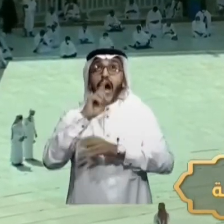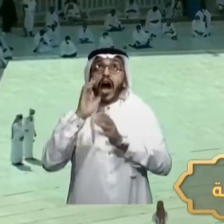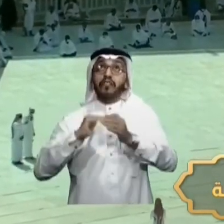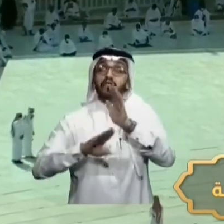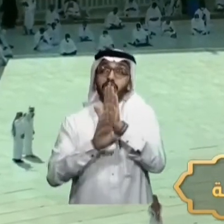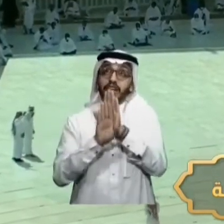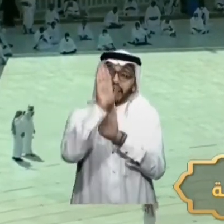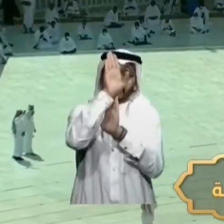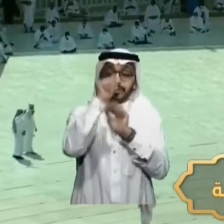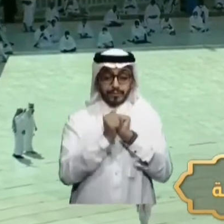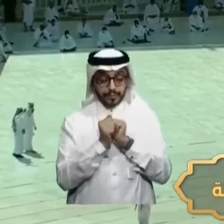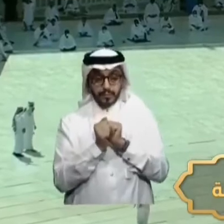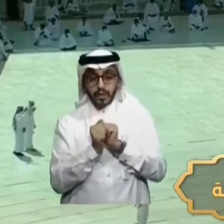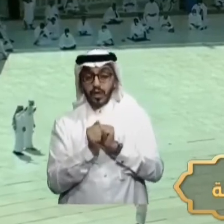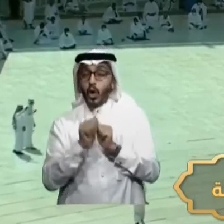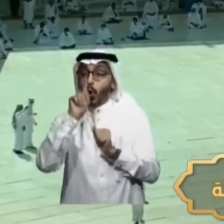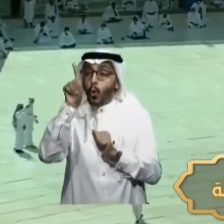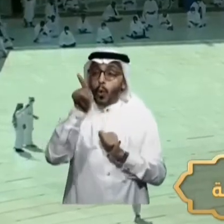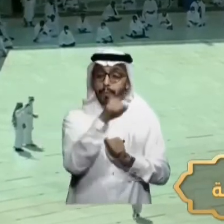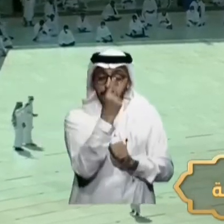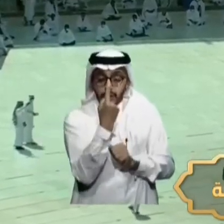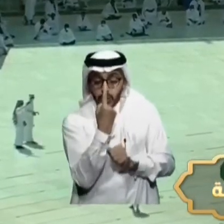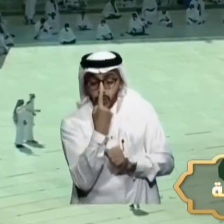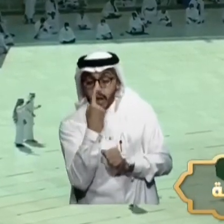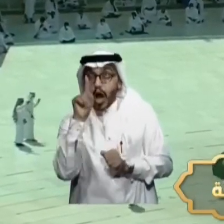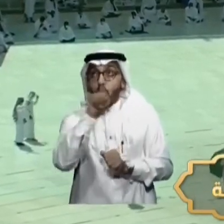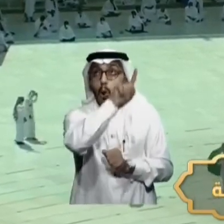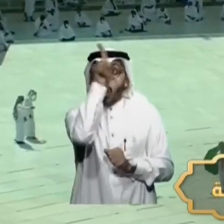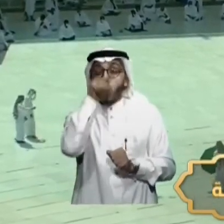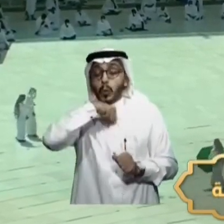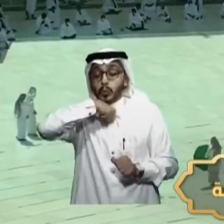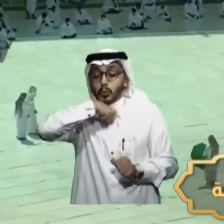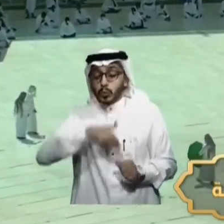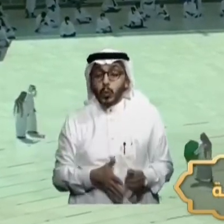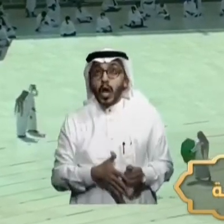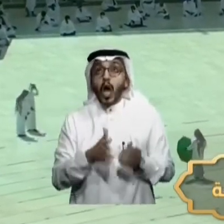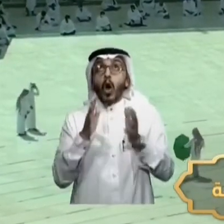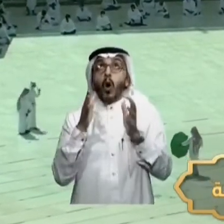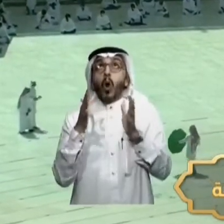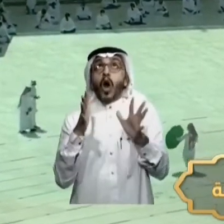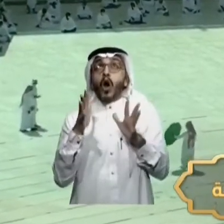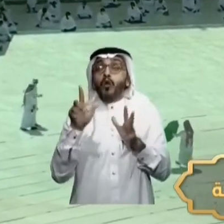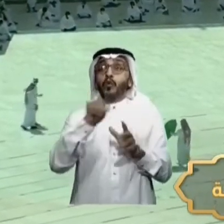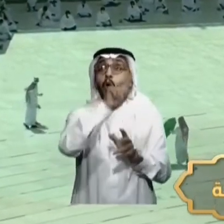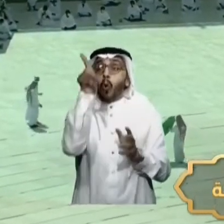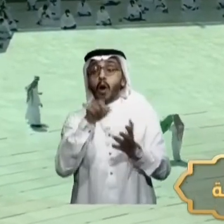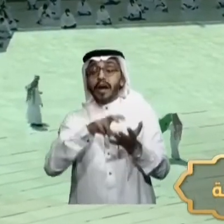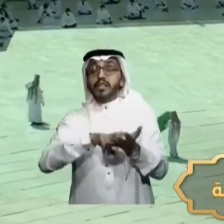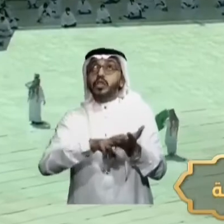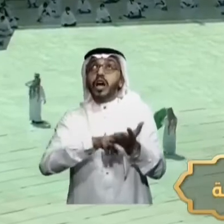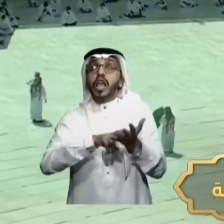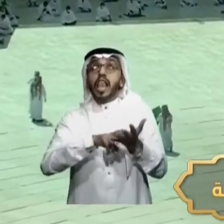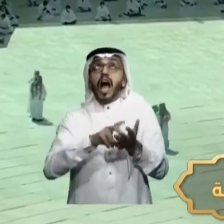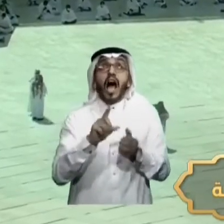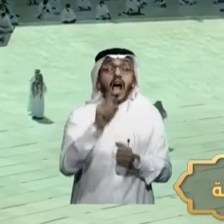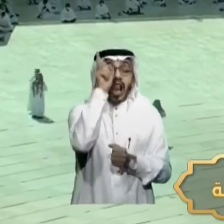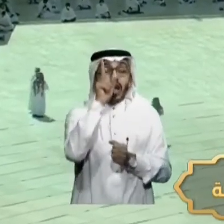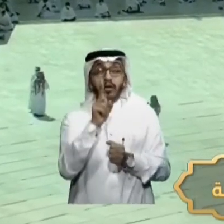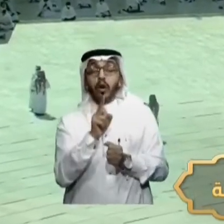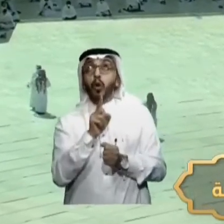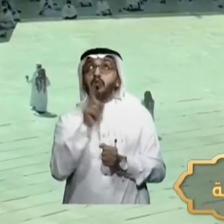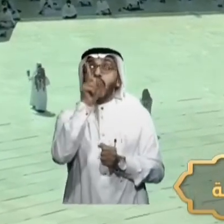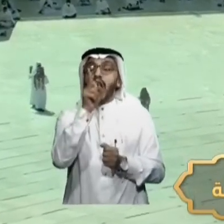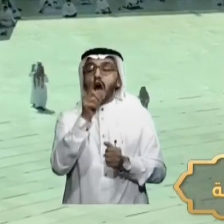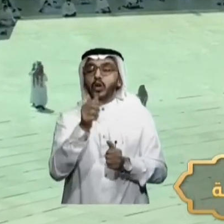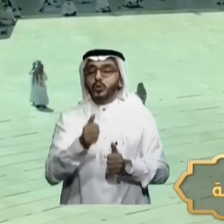العلياء. ومن يُطِع الله ورسولَه ويخشى الله ويتَّقه فأولئك